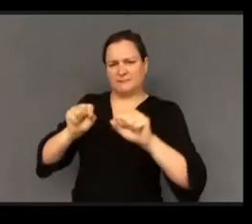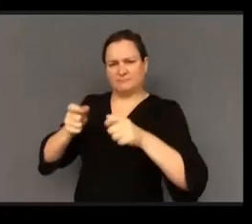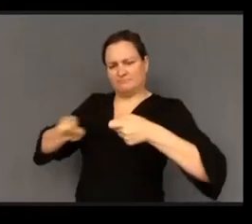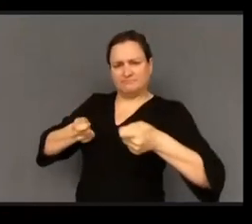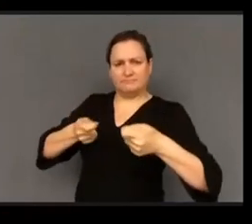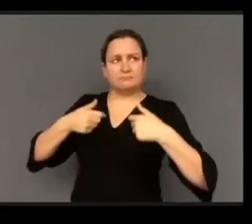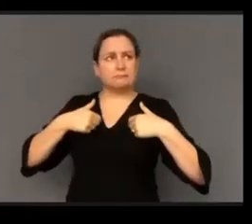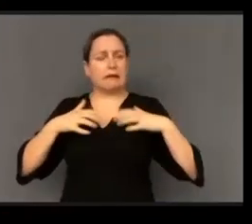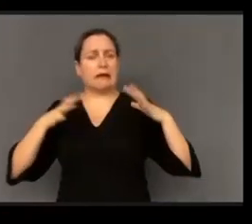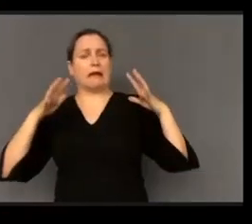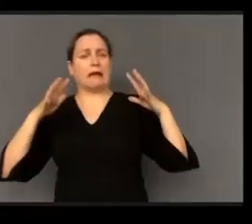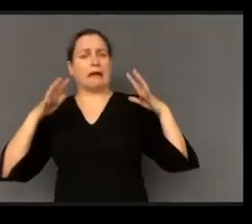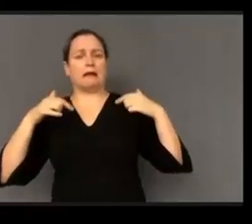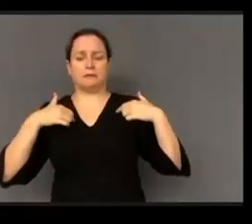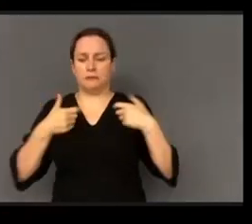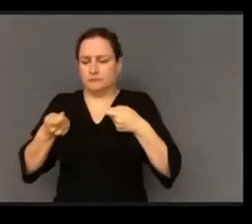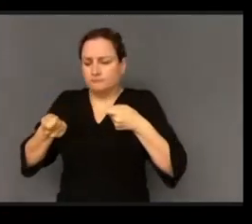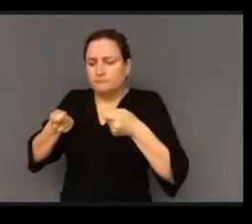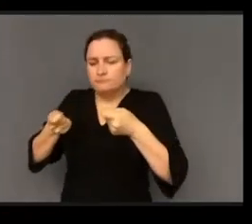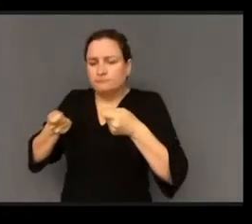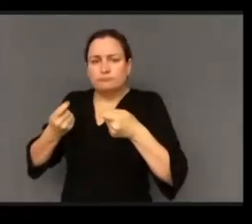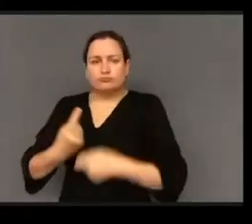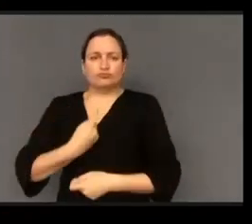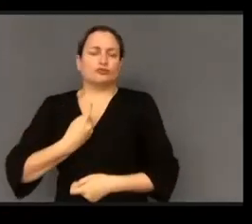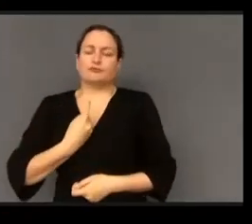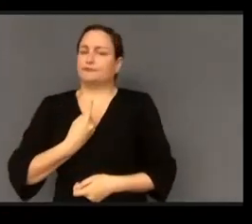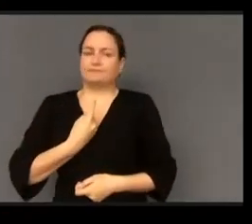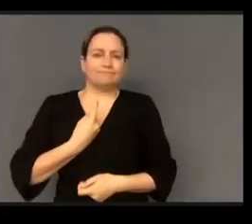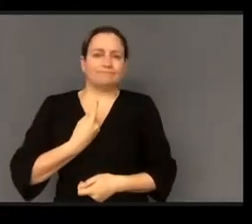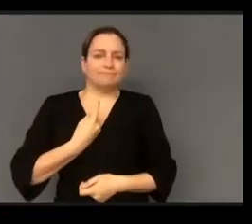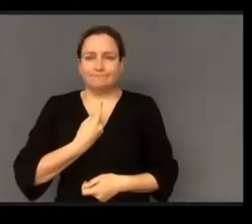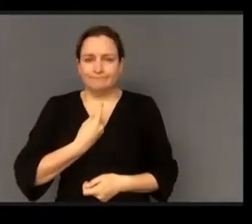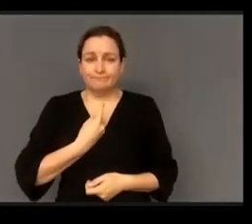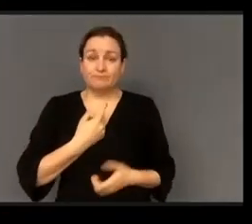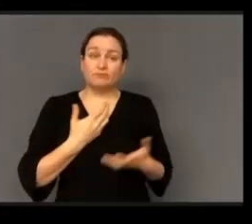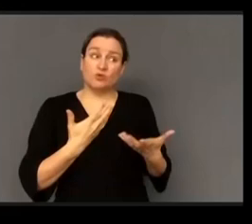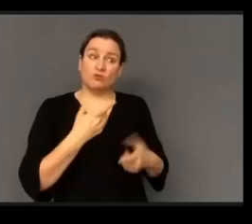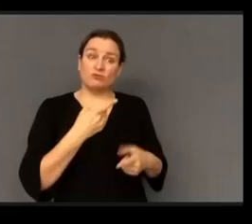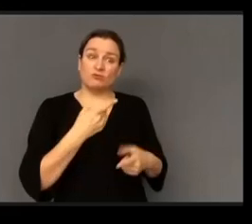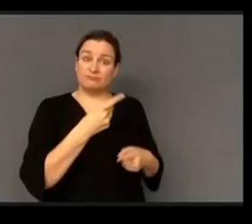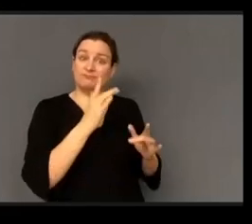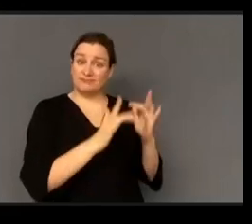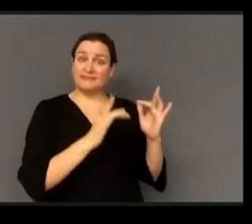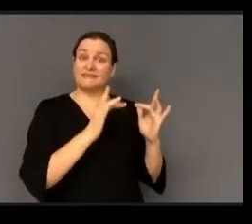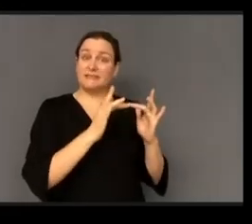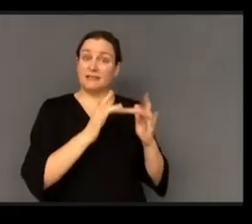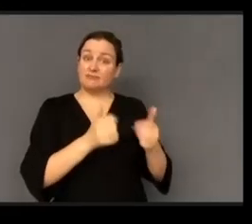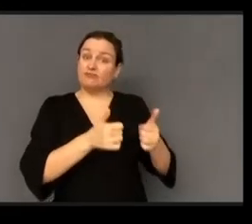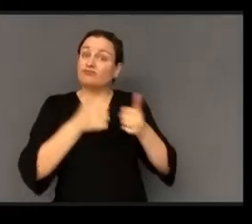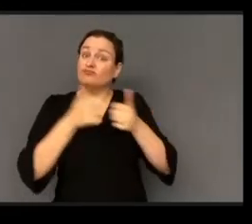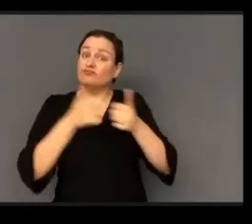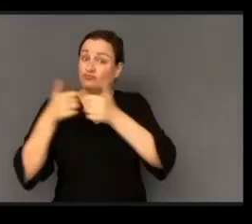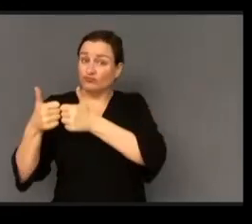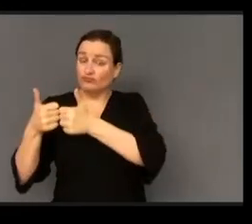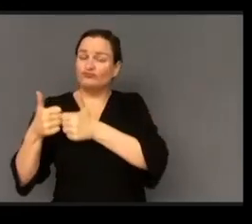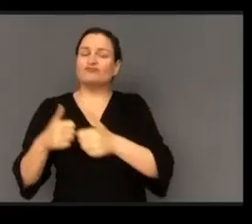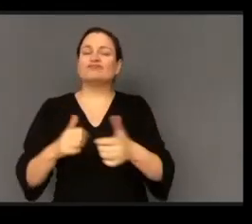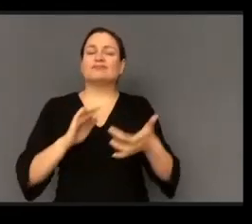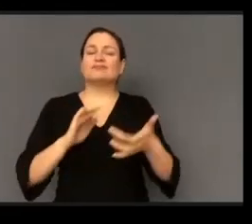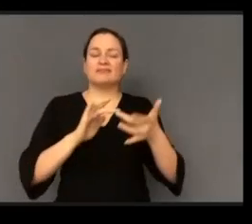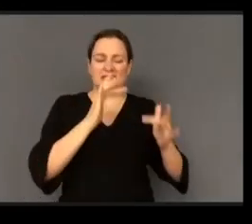有害信息的传播、网络攻击、网络犯罪等等。我们绝不能够忽视这